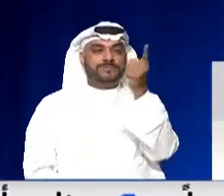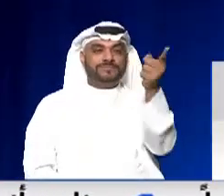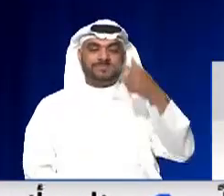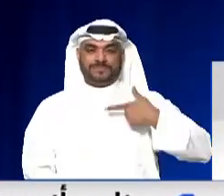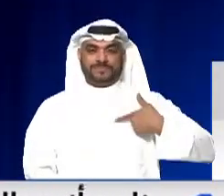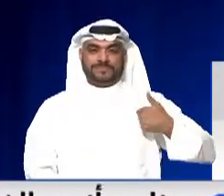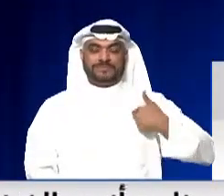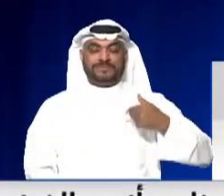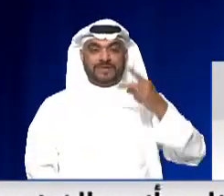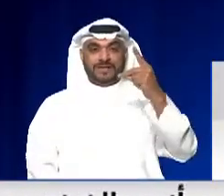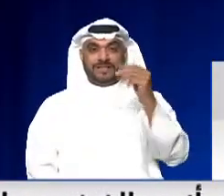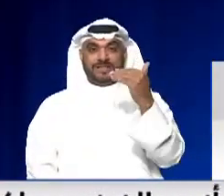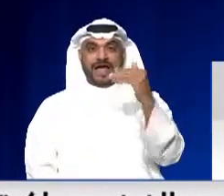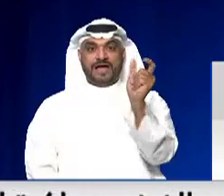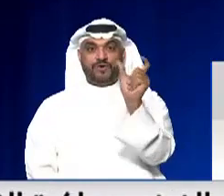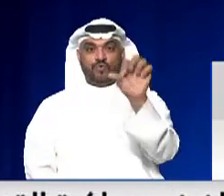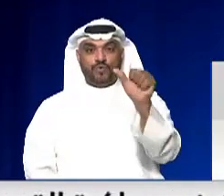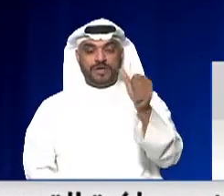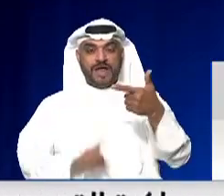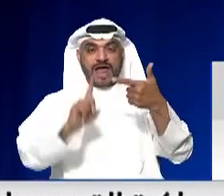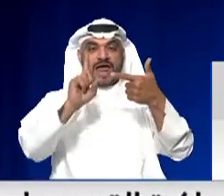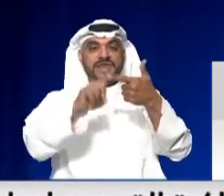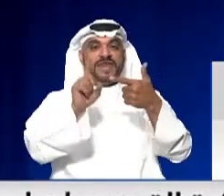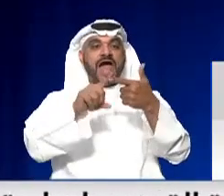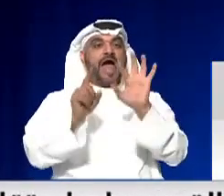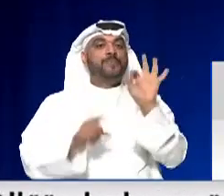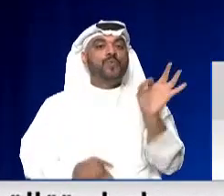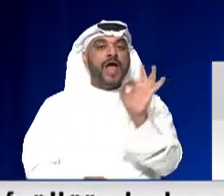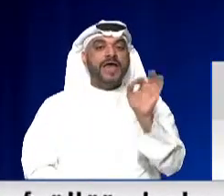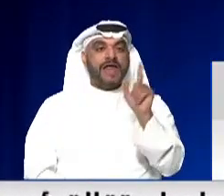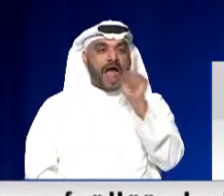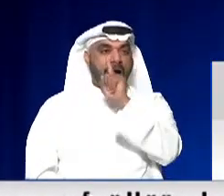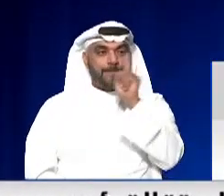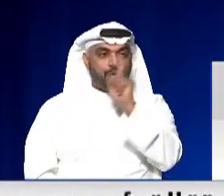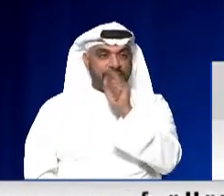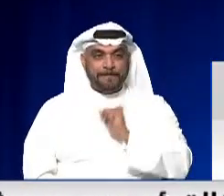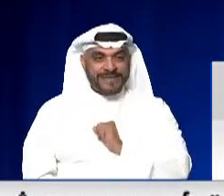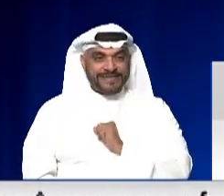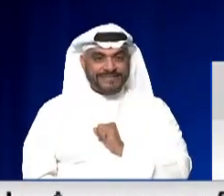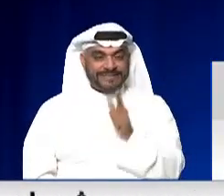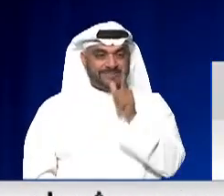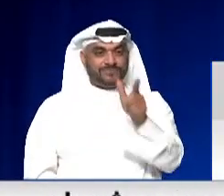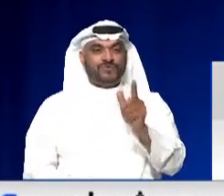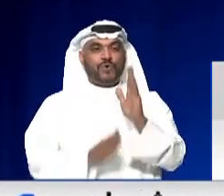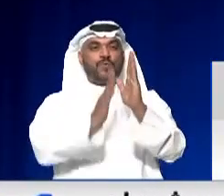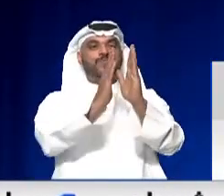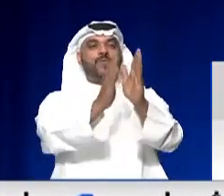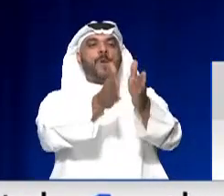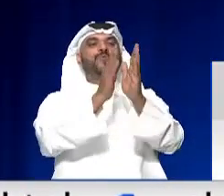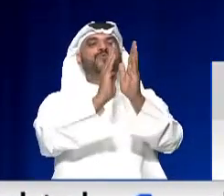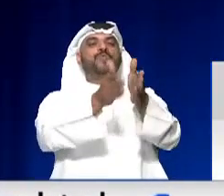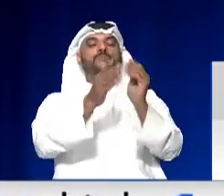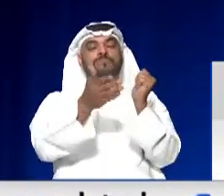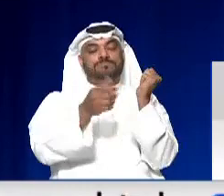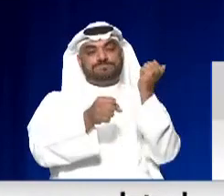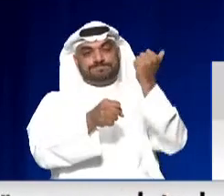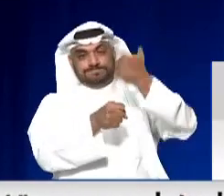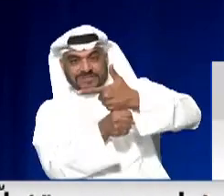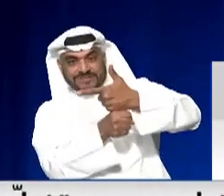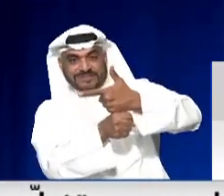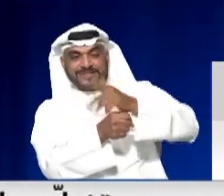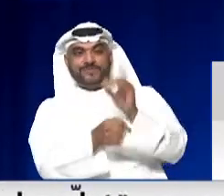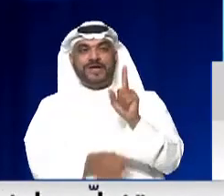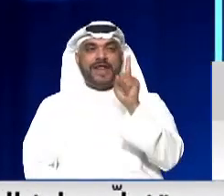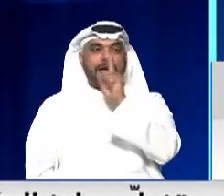بن زايد آل نهيان نائب حاكم إمارة أبو ظبي، أعرب فيها سمو حفظه الله عن خالص تهانيه بمناسبة